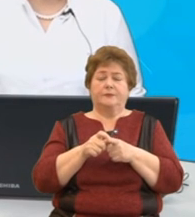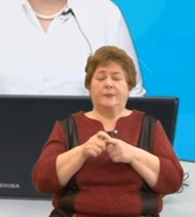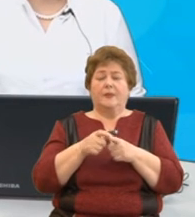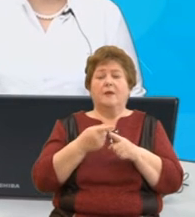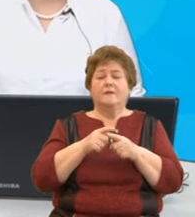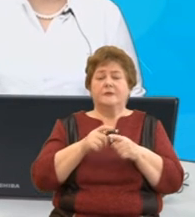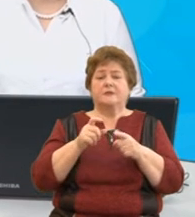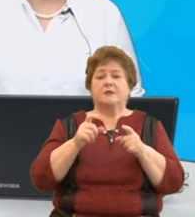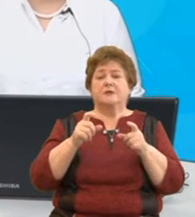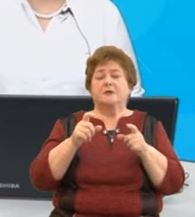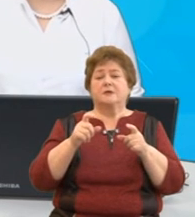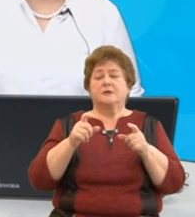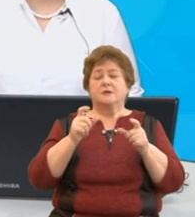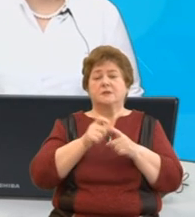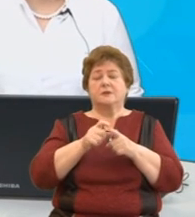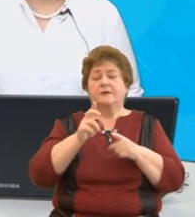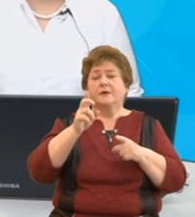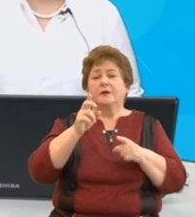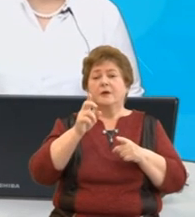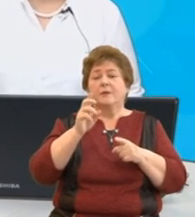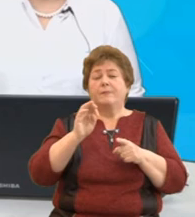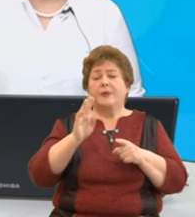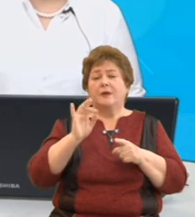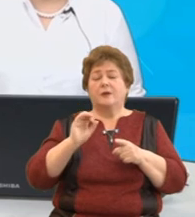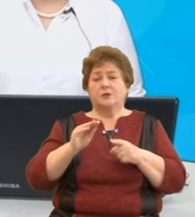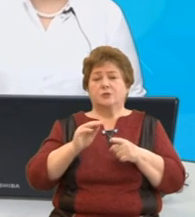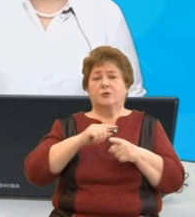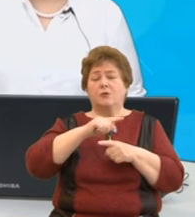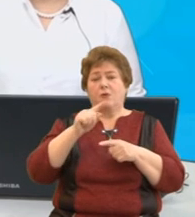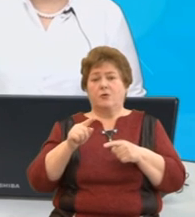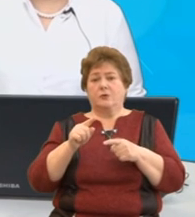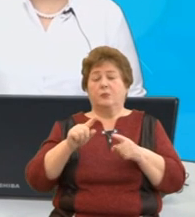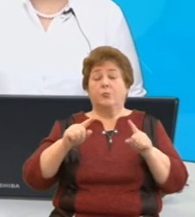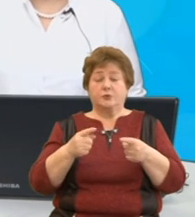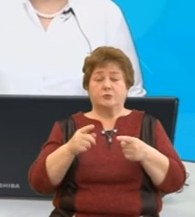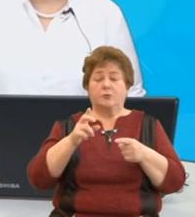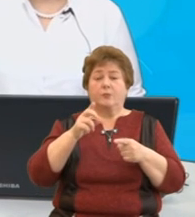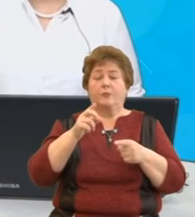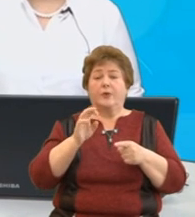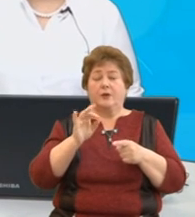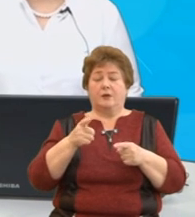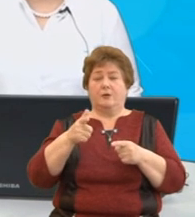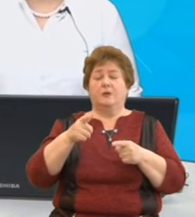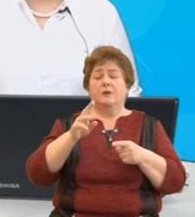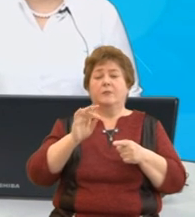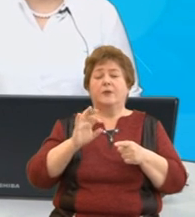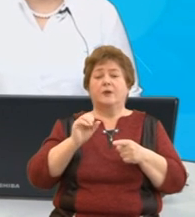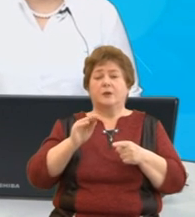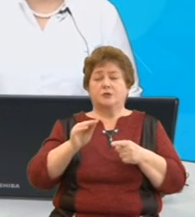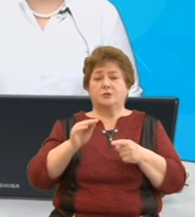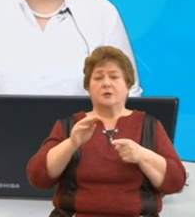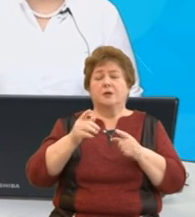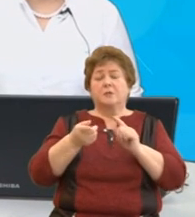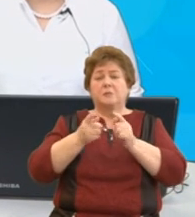в этих словах корень берёшь почему берег берёшь идет чередование